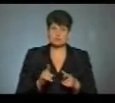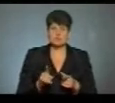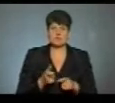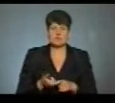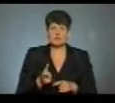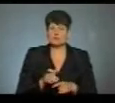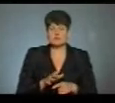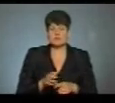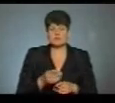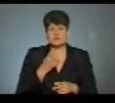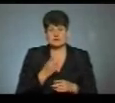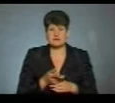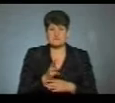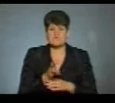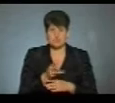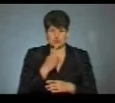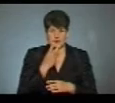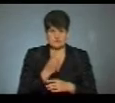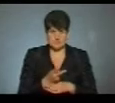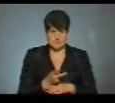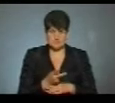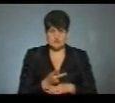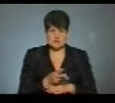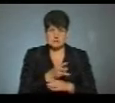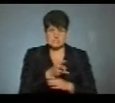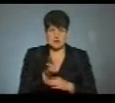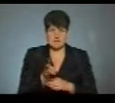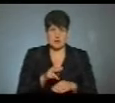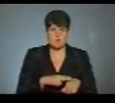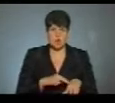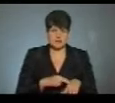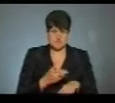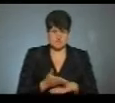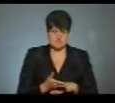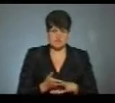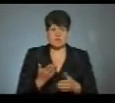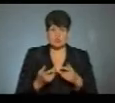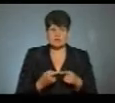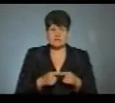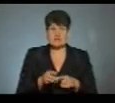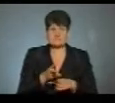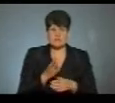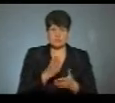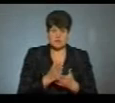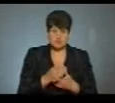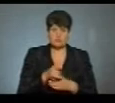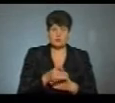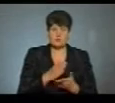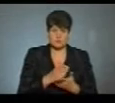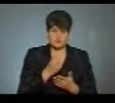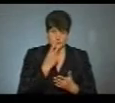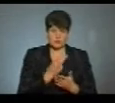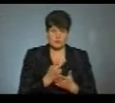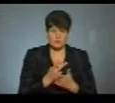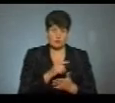перевищення, звісно, що треба дивитися відео з камер поліцейських. Тобто, якщо таке відео є, то воно мало би бути оприлюднене, тому що